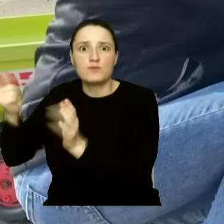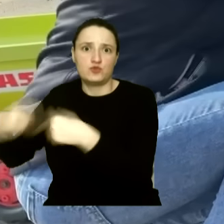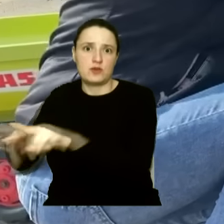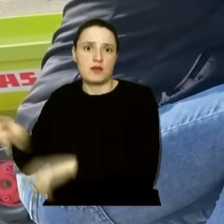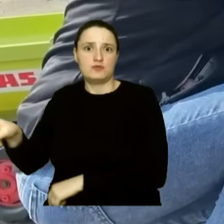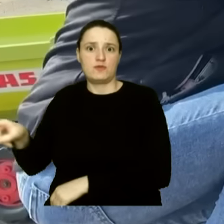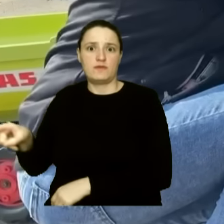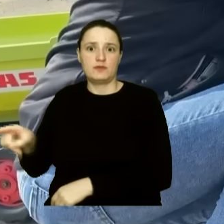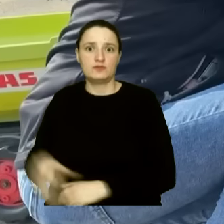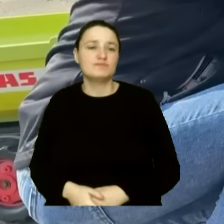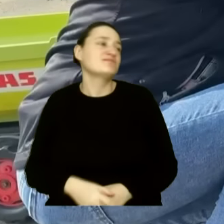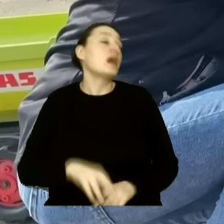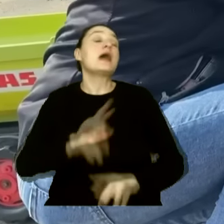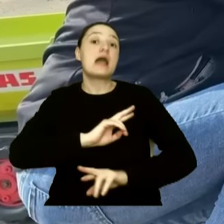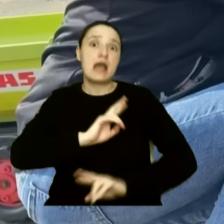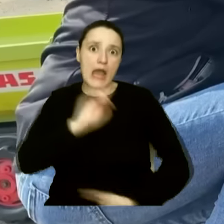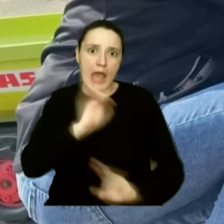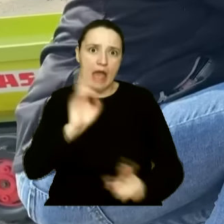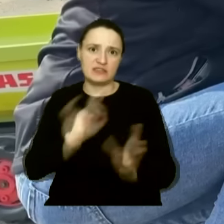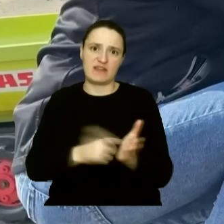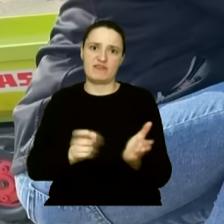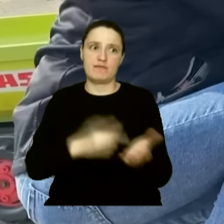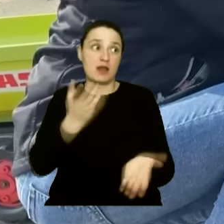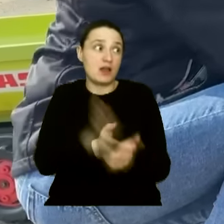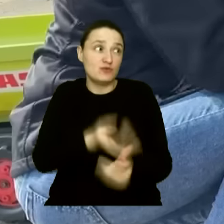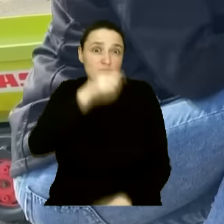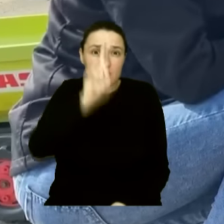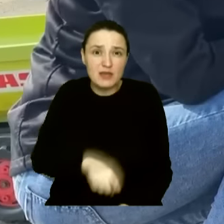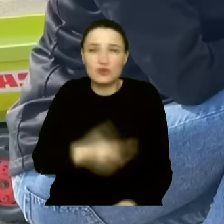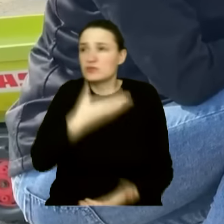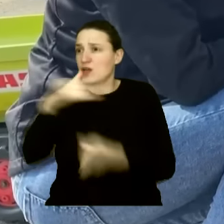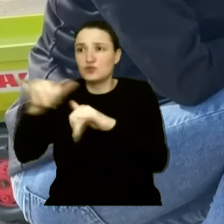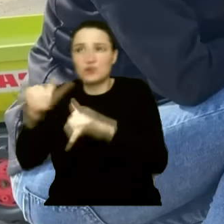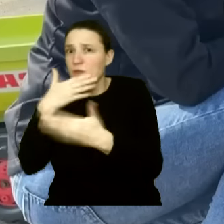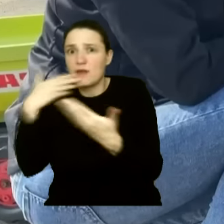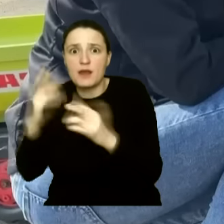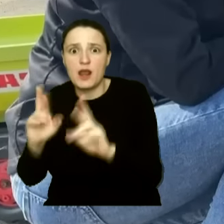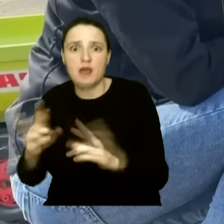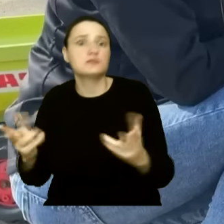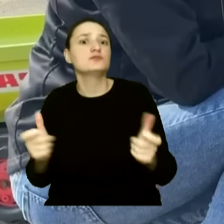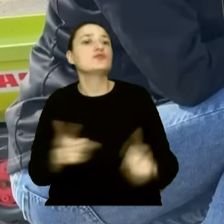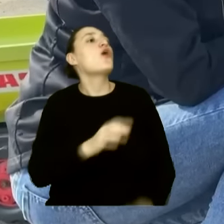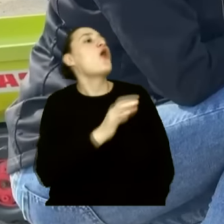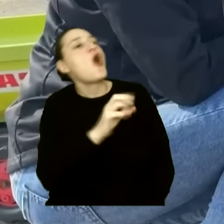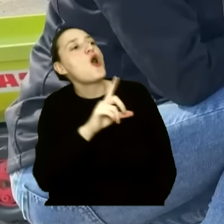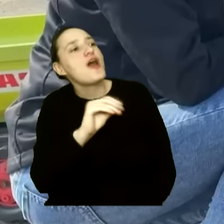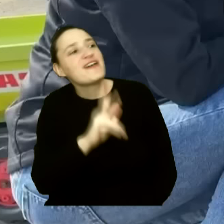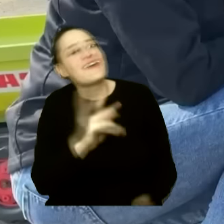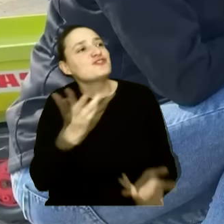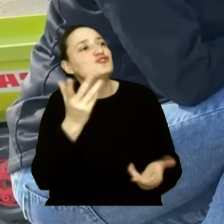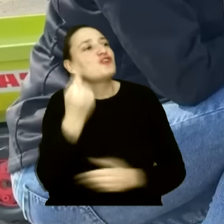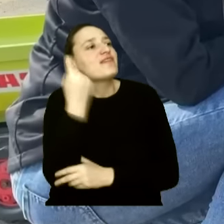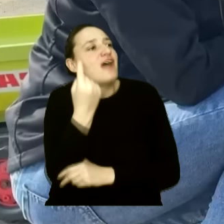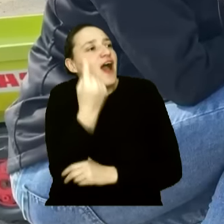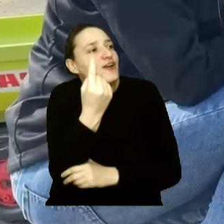której jeszcze po ponad miesiącu protestów ze strony rządu dzisiaj nie mamy. Olek, uciekasz, jedziesz tym traktorkiem,